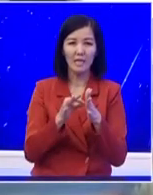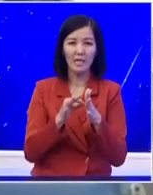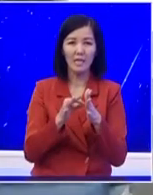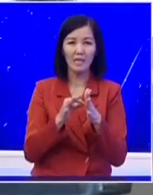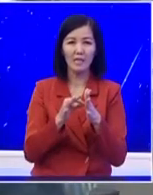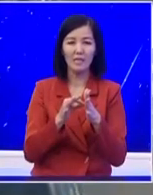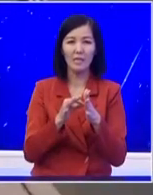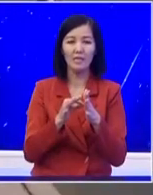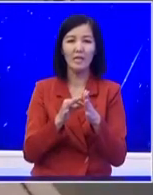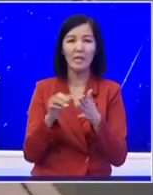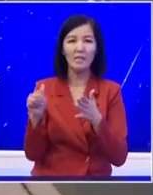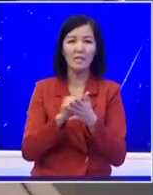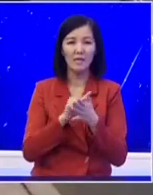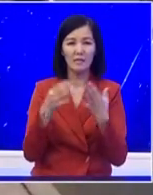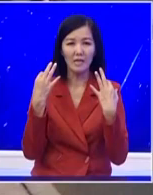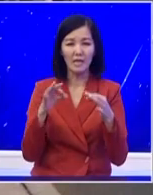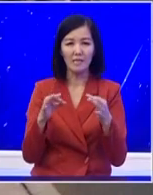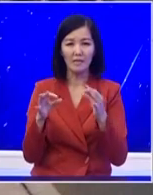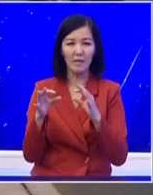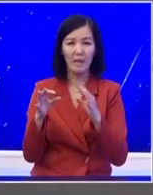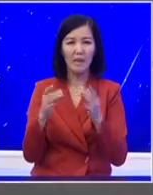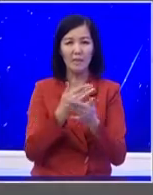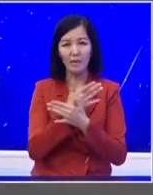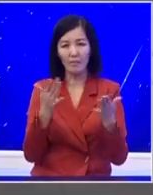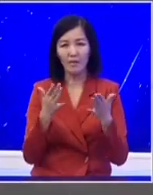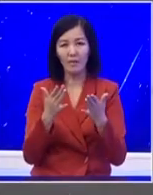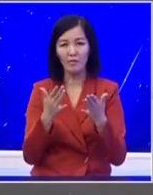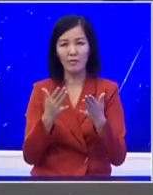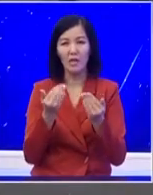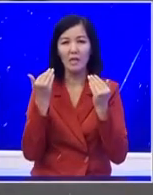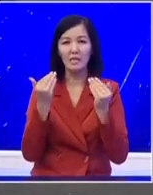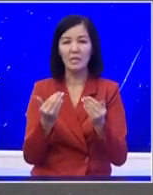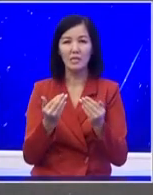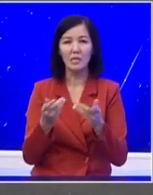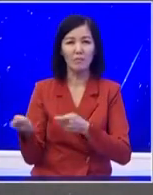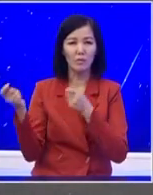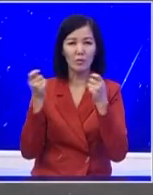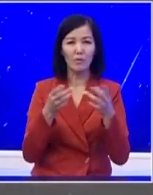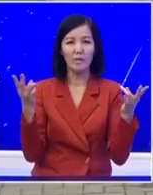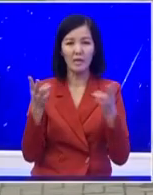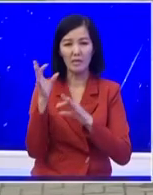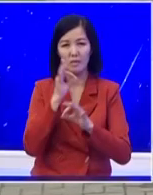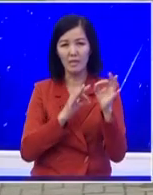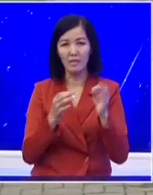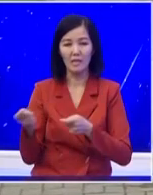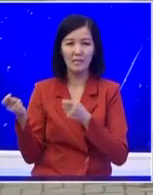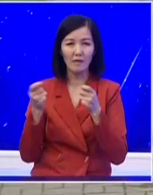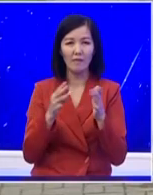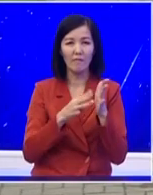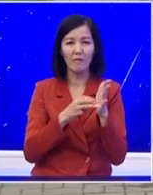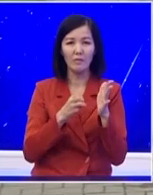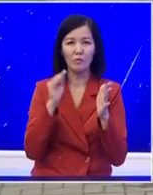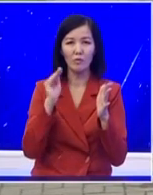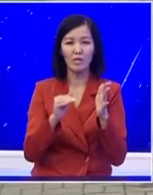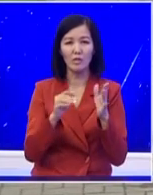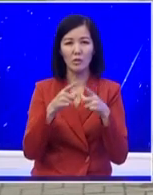упрощены процедуры сертификации лекарственных препаратов. В розничную сеть уже поступают необходимые лекарства. Доставлено 800